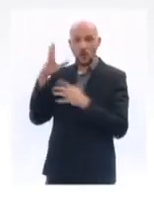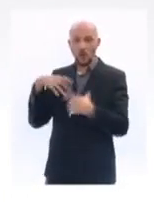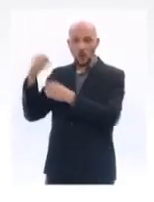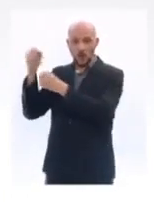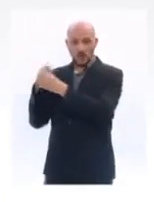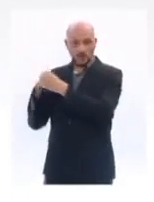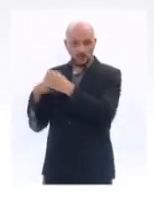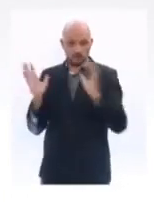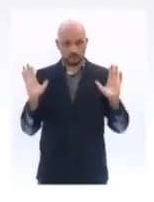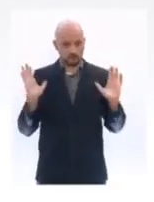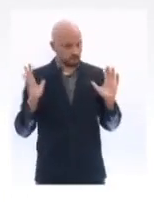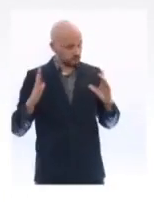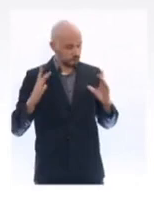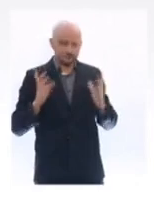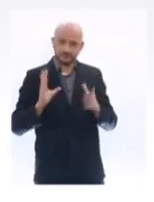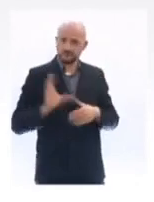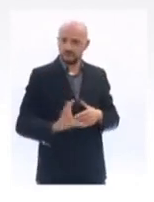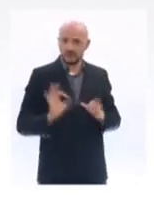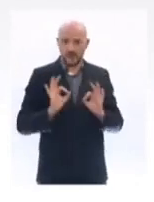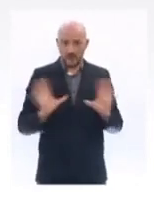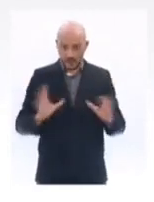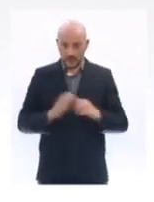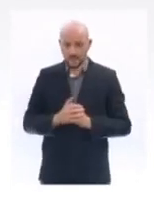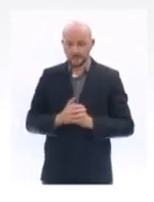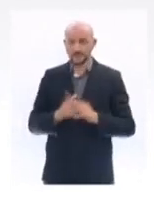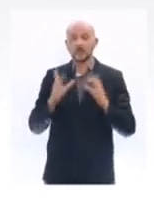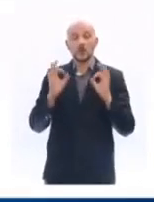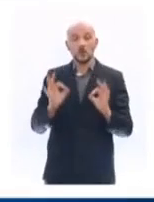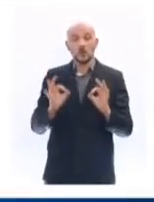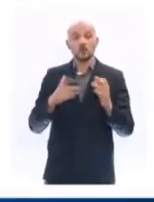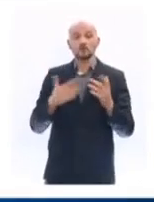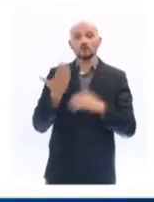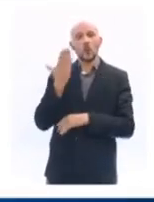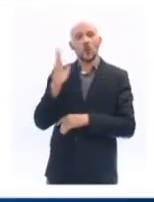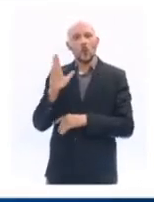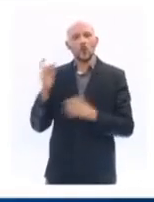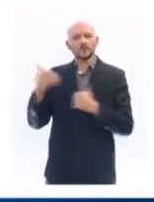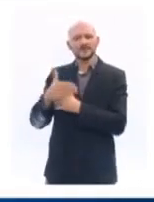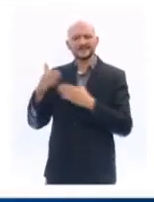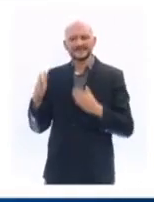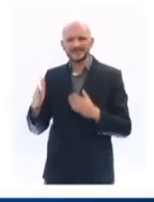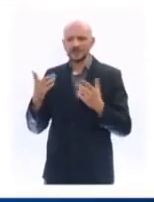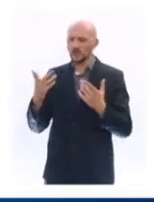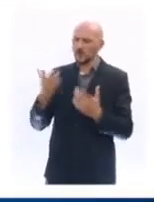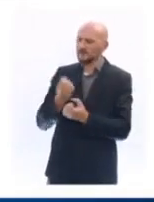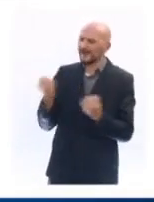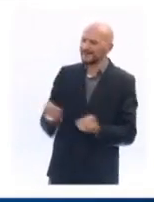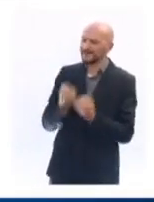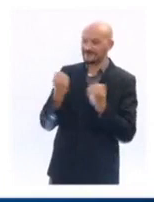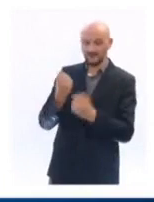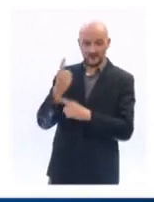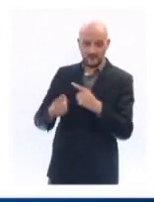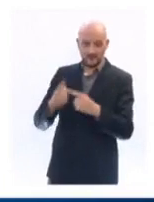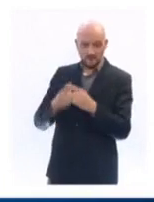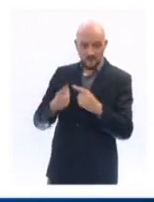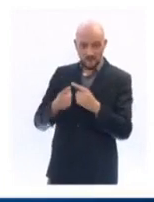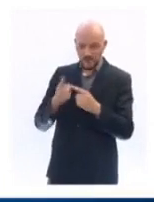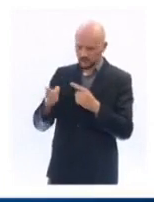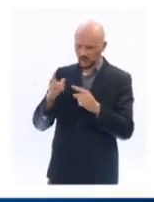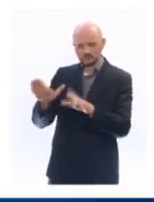crise, je veux assurer les Françaises et les Français que nous sommes pleinement mobilisés pour protéger nos entreprises, nos